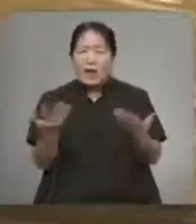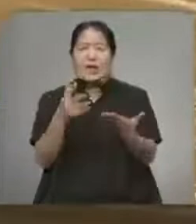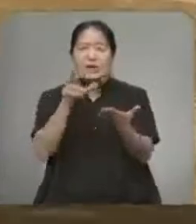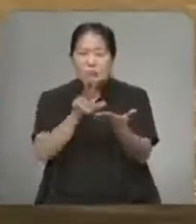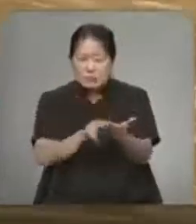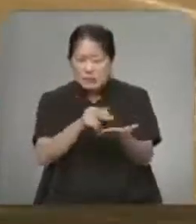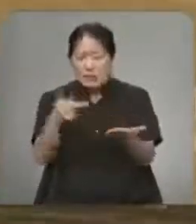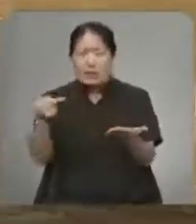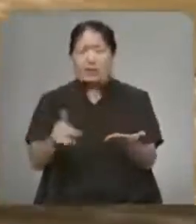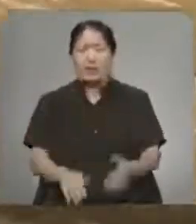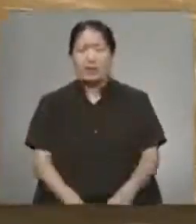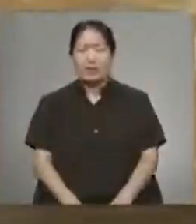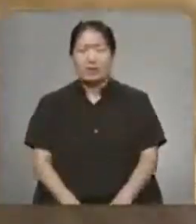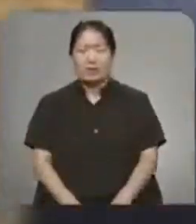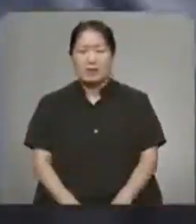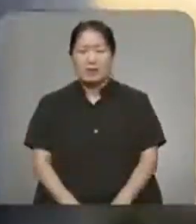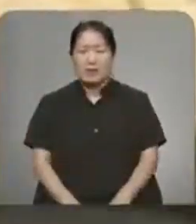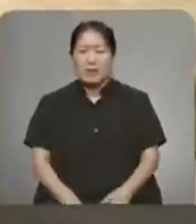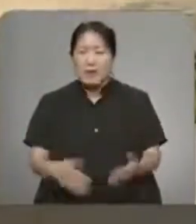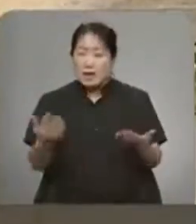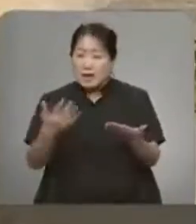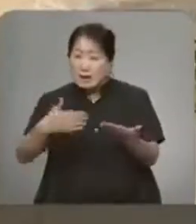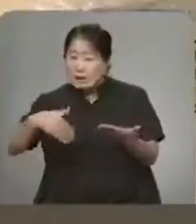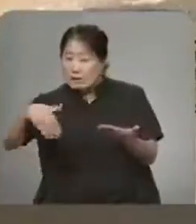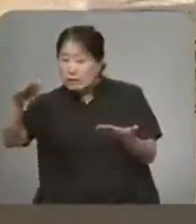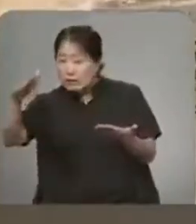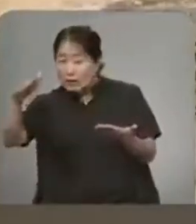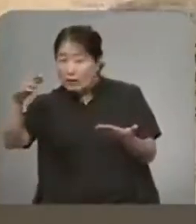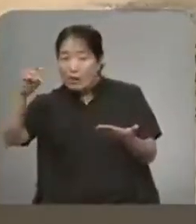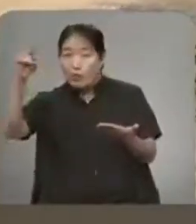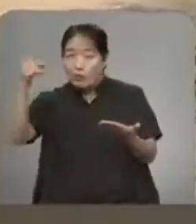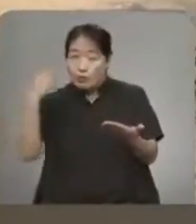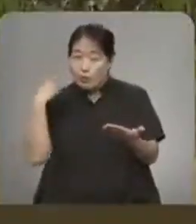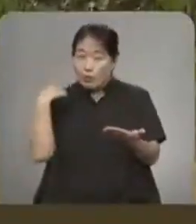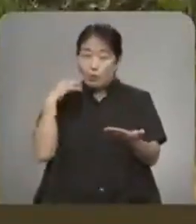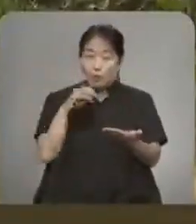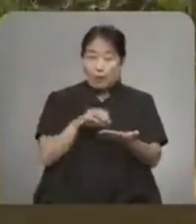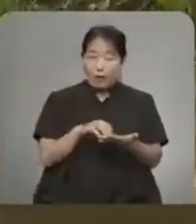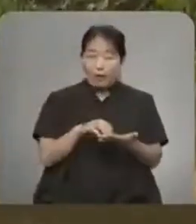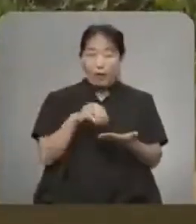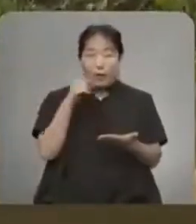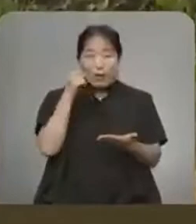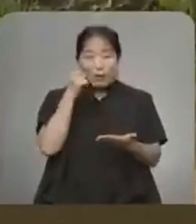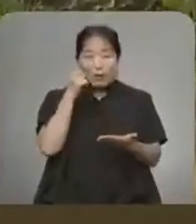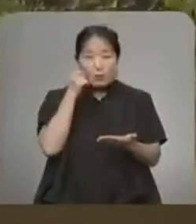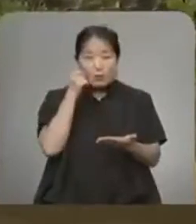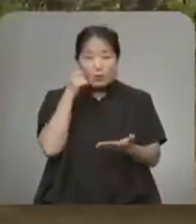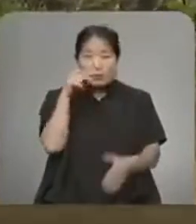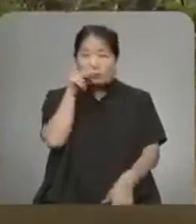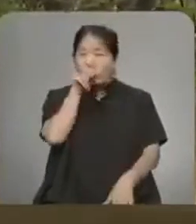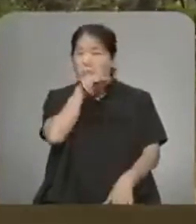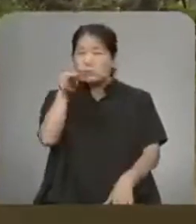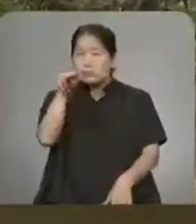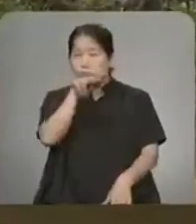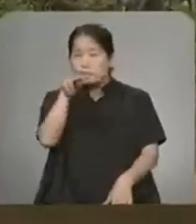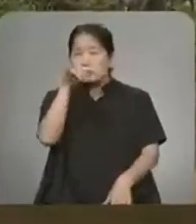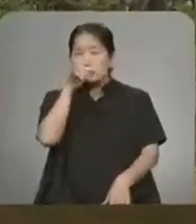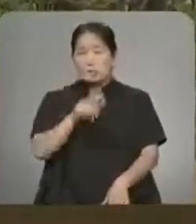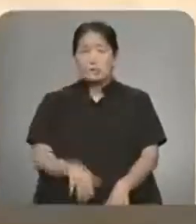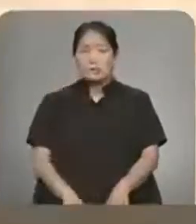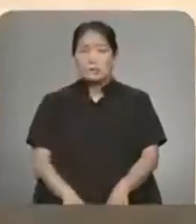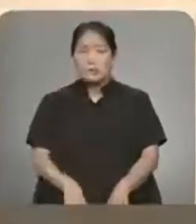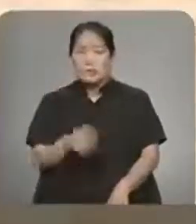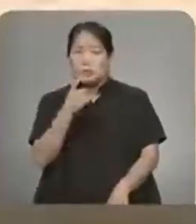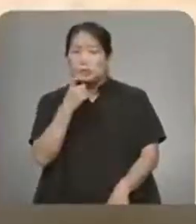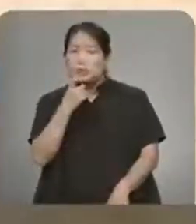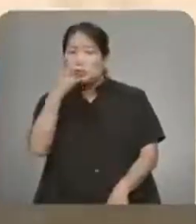문제니까. 볼일을 보러 외출한 마을 주민은 집으로 돌아가지 못하고 발만 동동 구릅니다. 속초는 어제